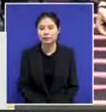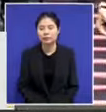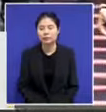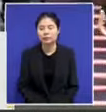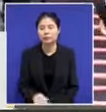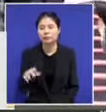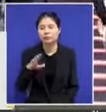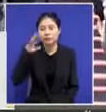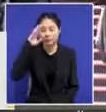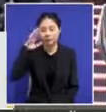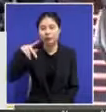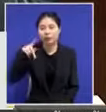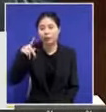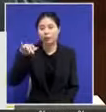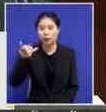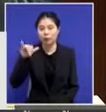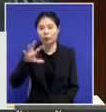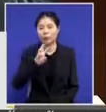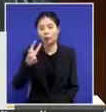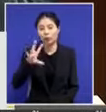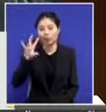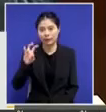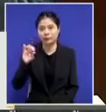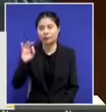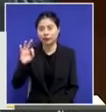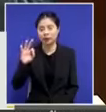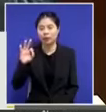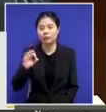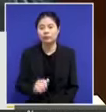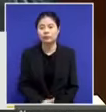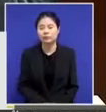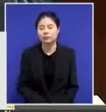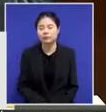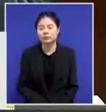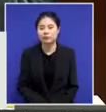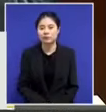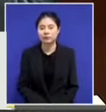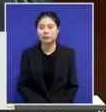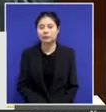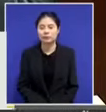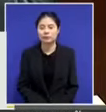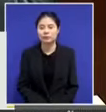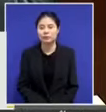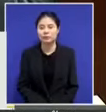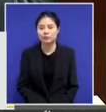พลเอกประยุทธ์จันทร์โอชาครับ 679พลเอกอากนิษฐ์หมื่น